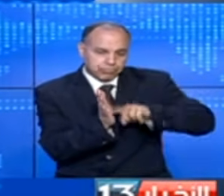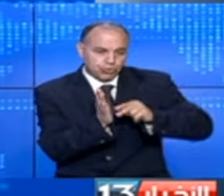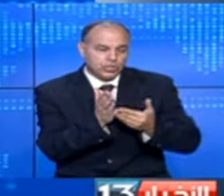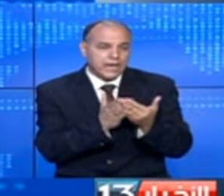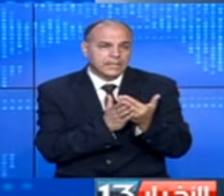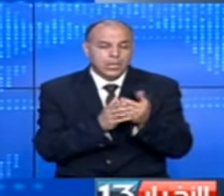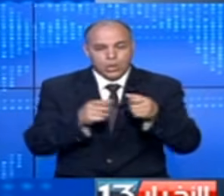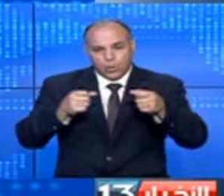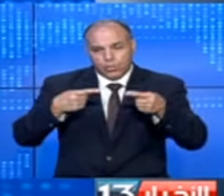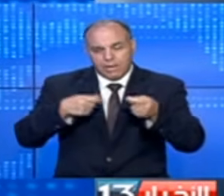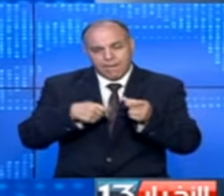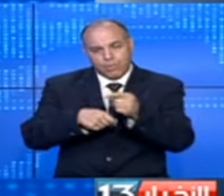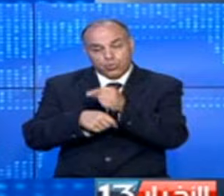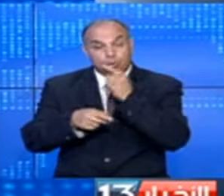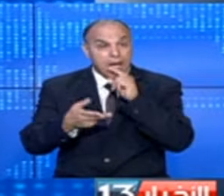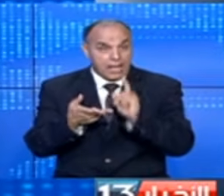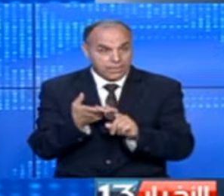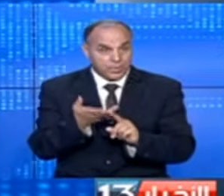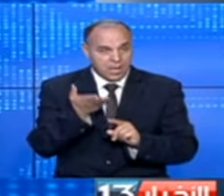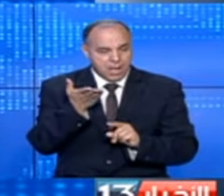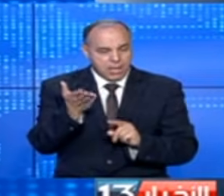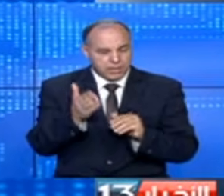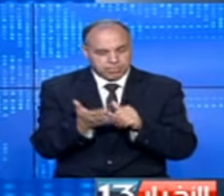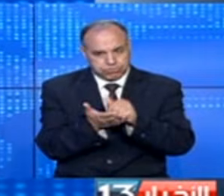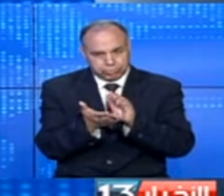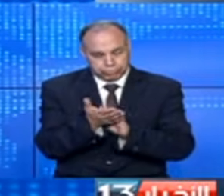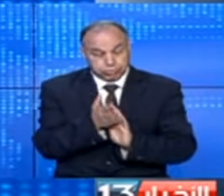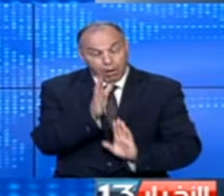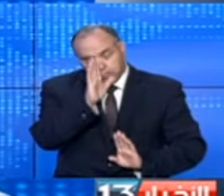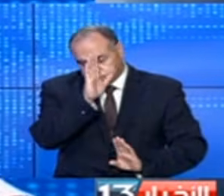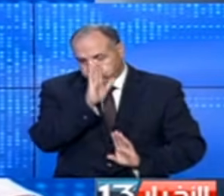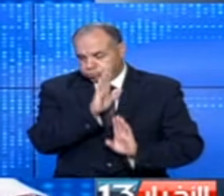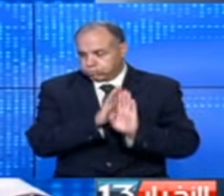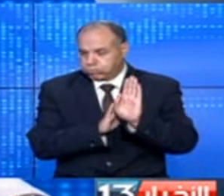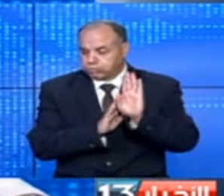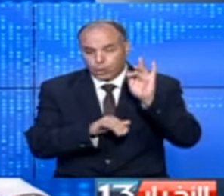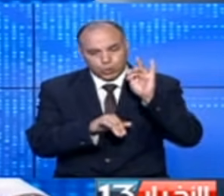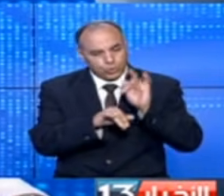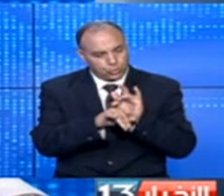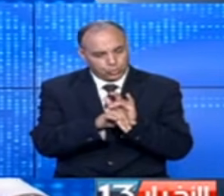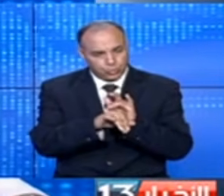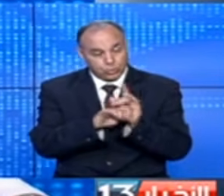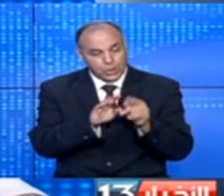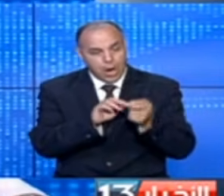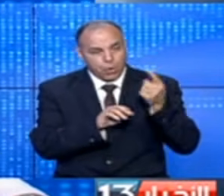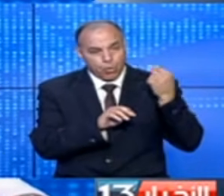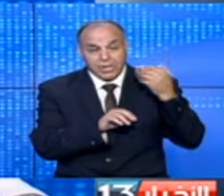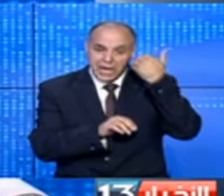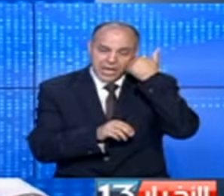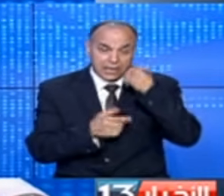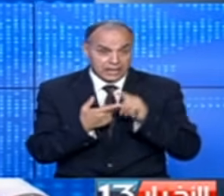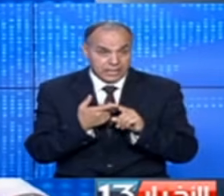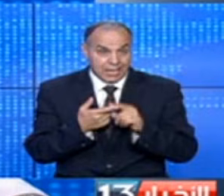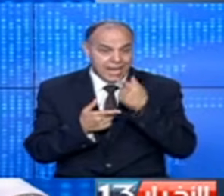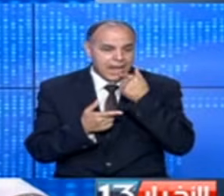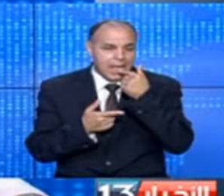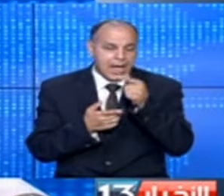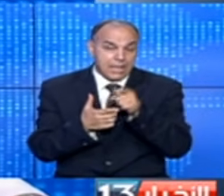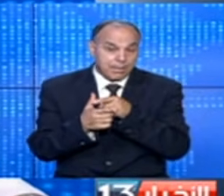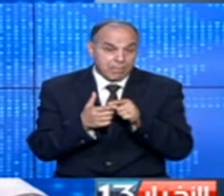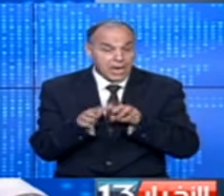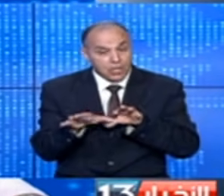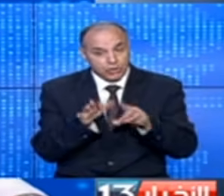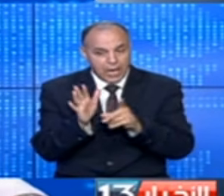الجديدة لمجابهة الفيروس، وذلك بعد تسجيل أعلى حصيلة للإصابات أول أمس الاثنين. ومن بين